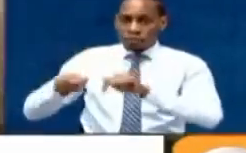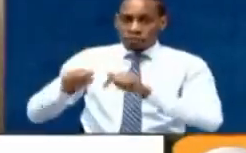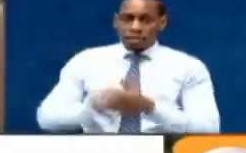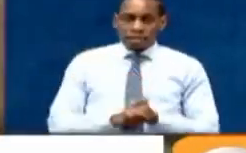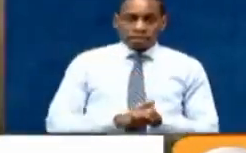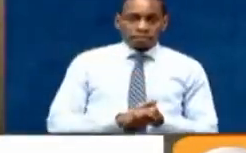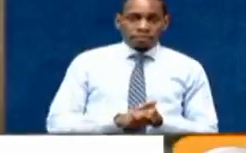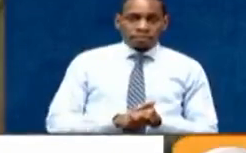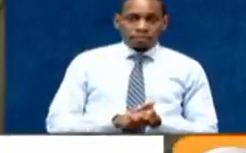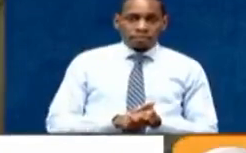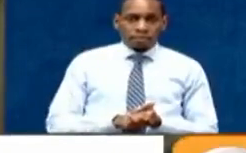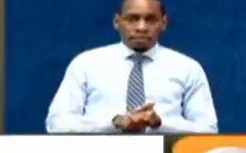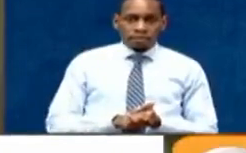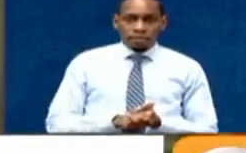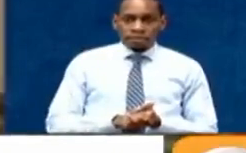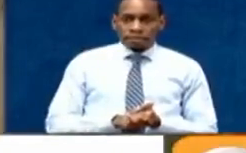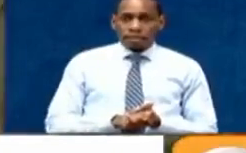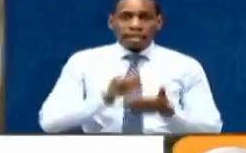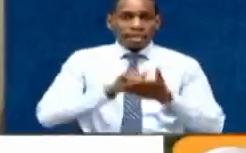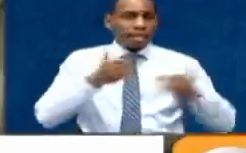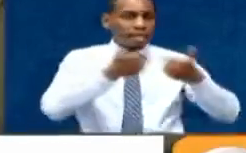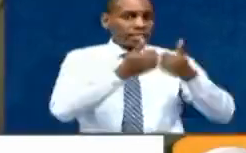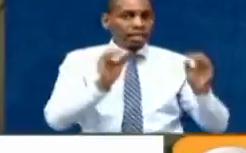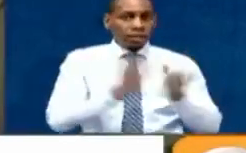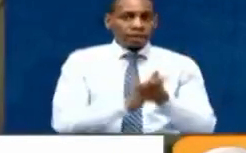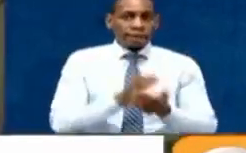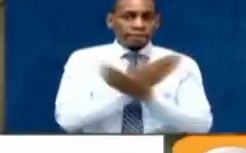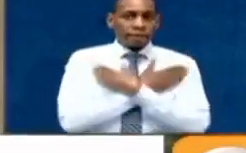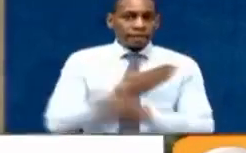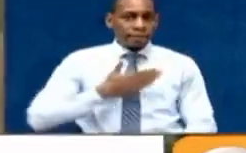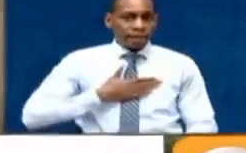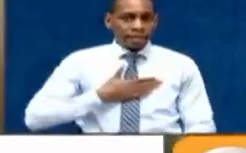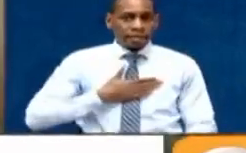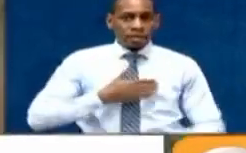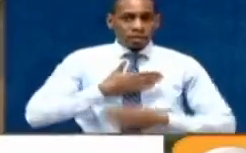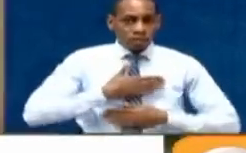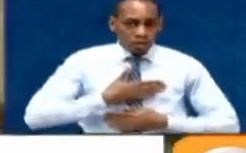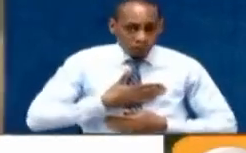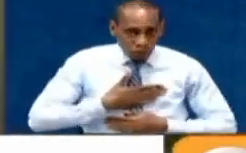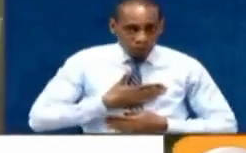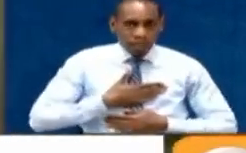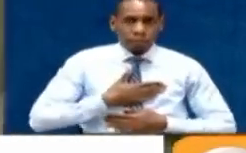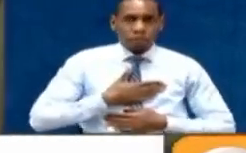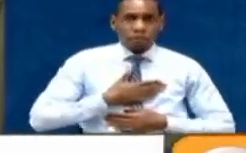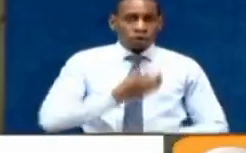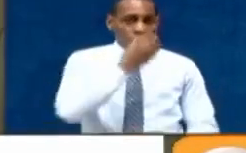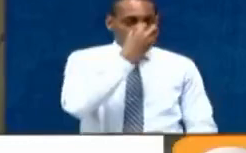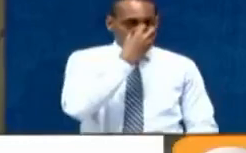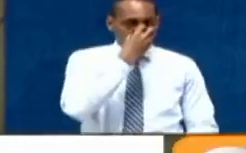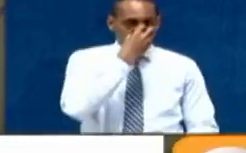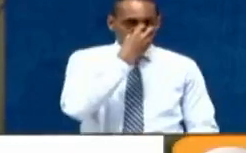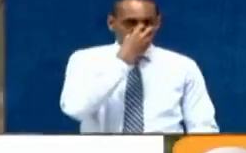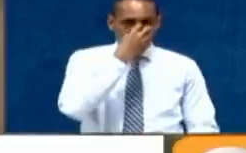figure this bill is not a contest between my friend Honorable His Excellency William Samoei